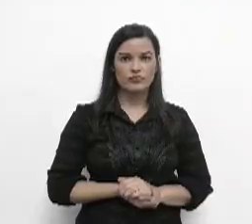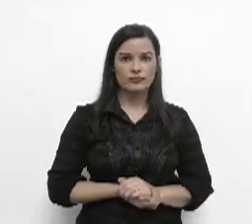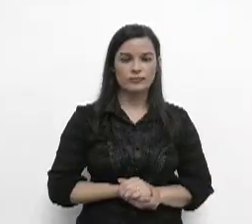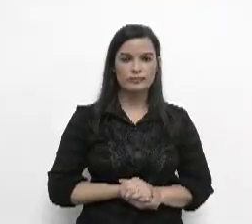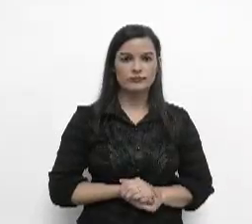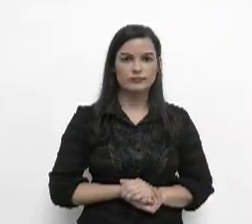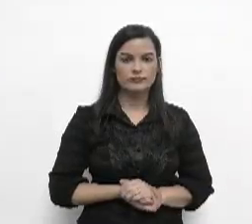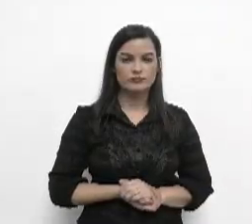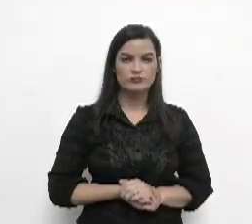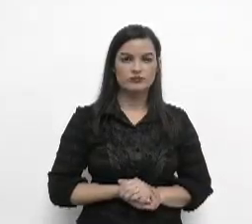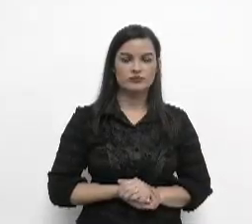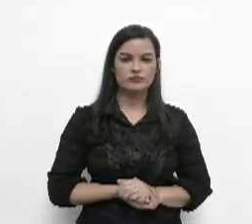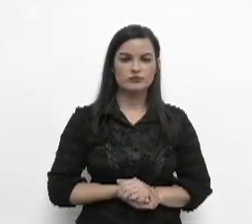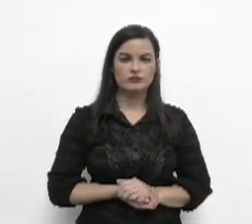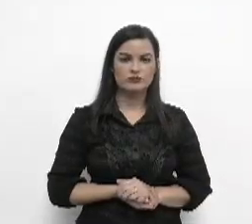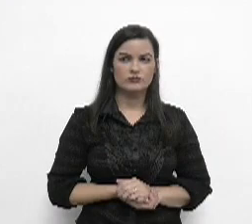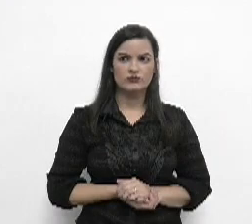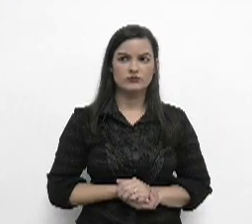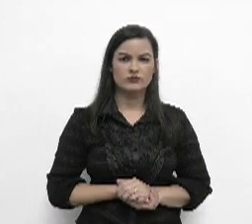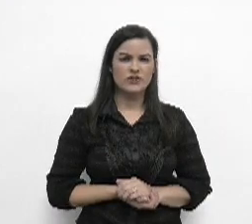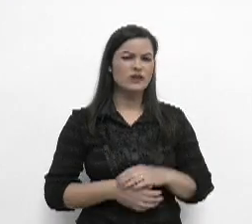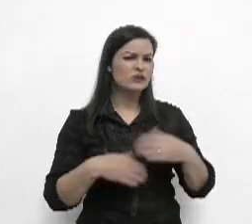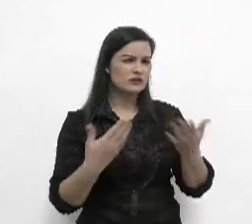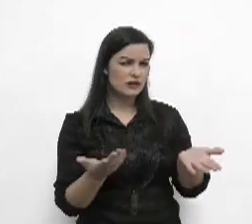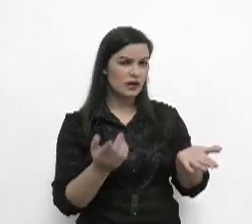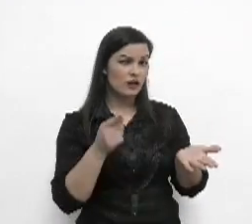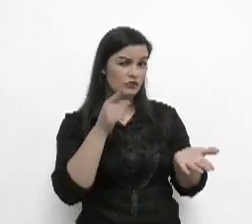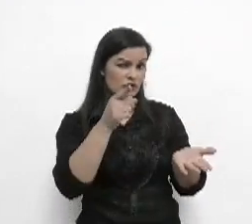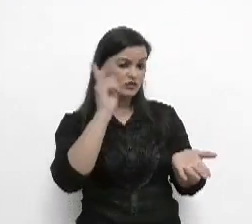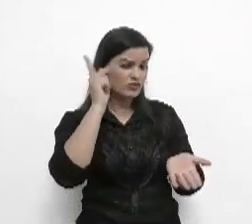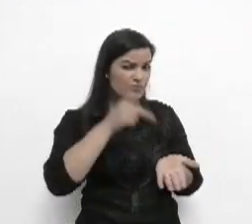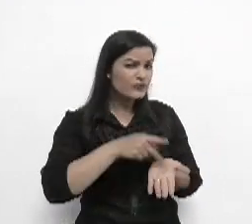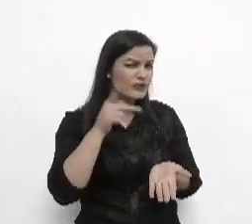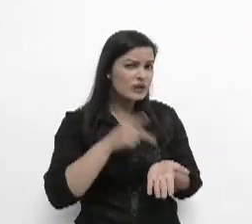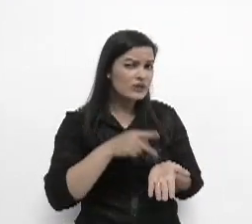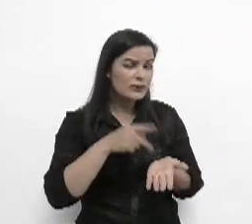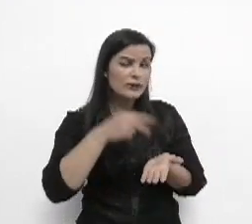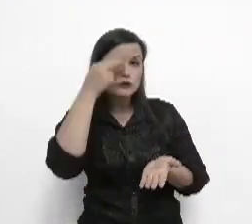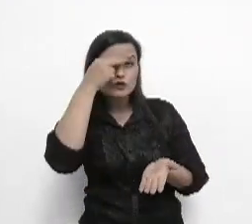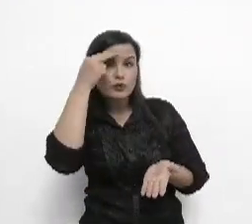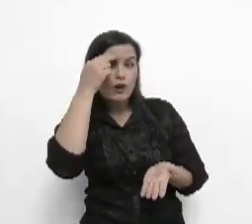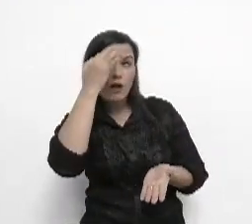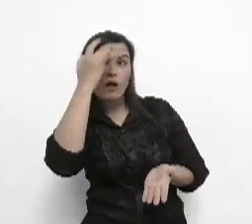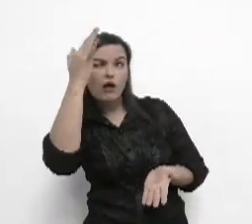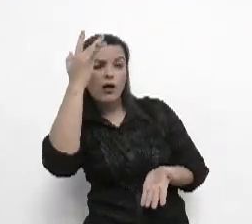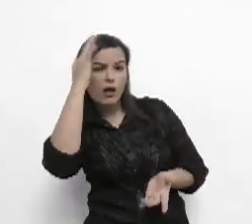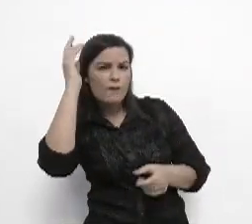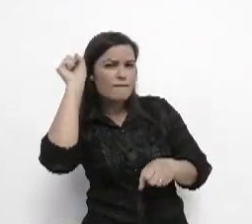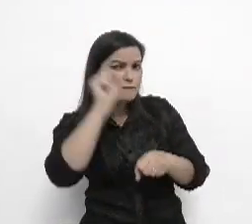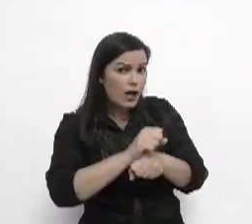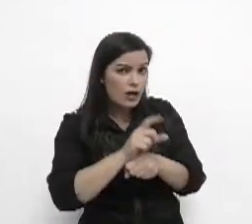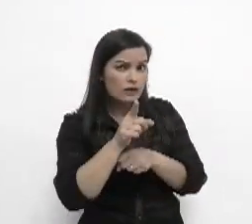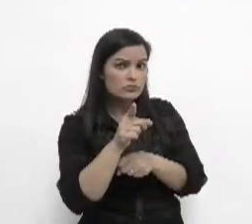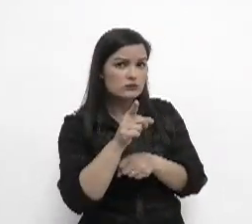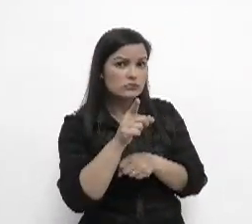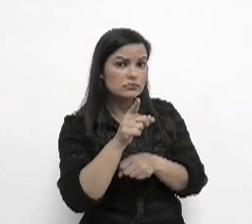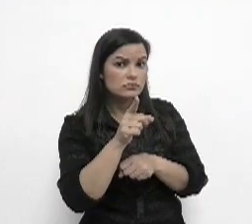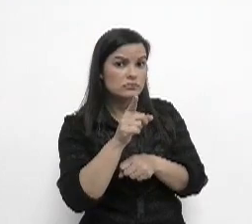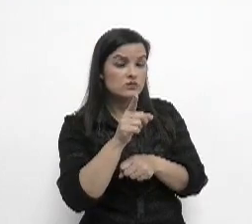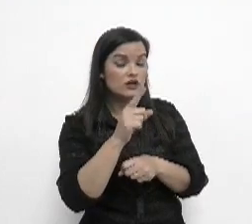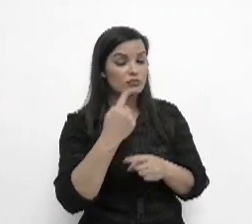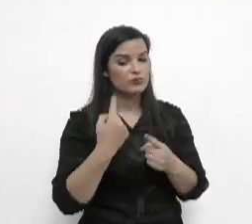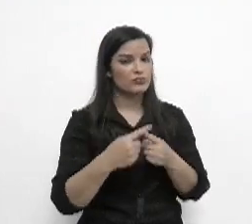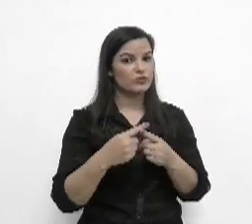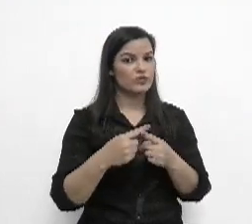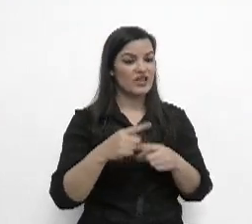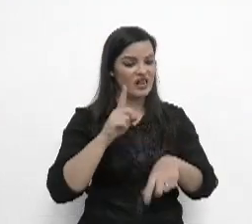순간 단절되셨습니까? Você realmente cessou com seus sonhos, com seus pensamentos, com a sua ganância a partir do momento que você encontrou ao